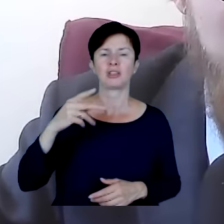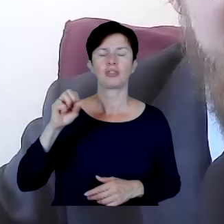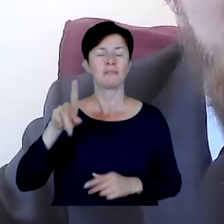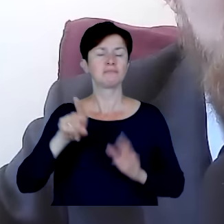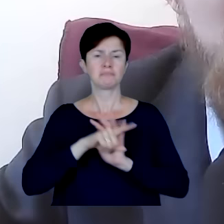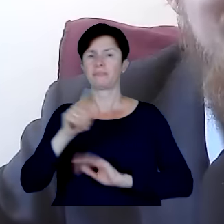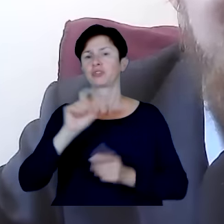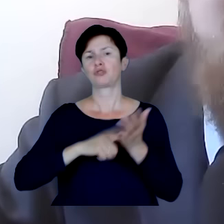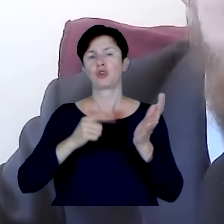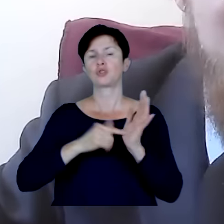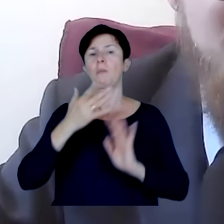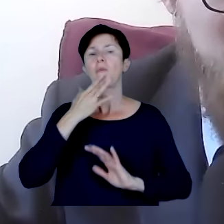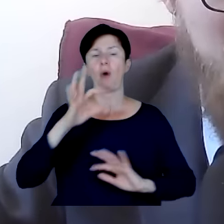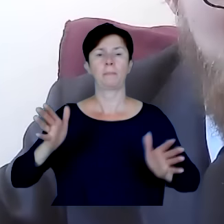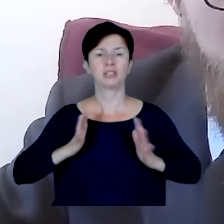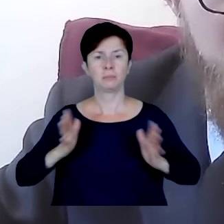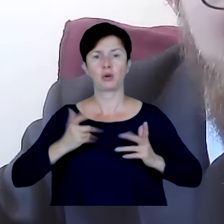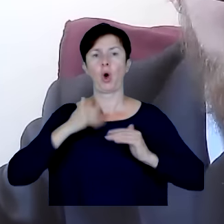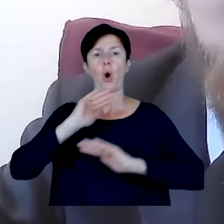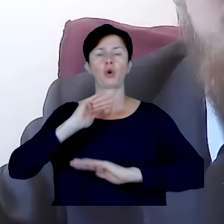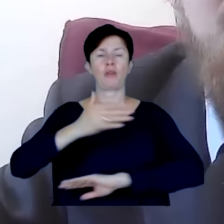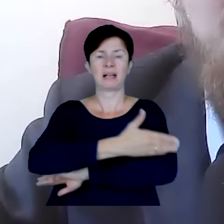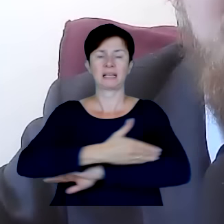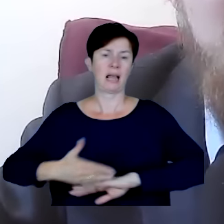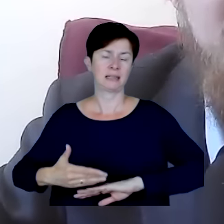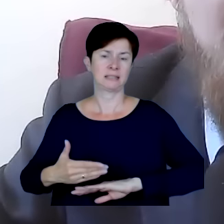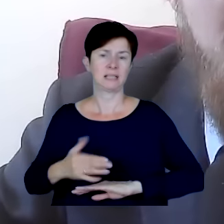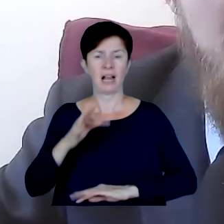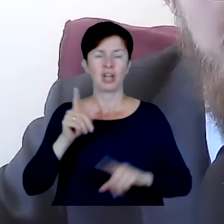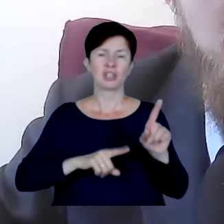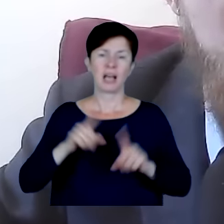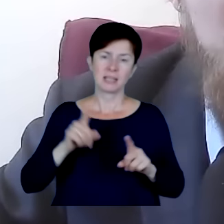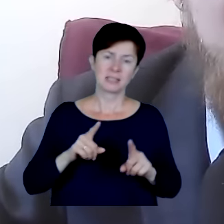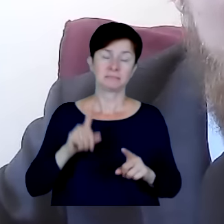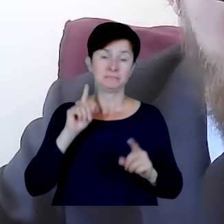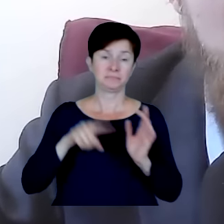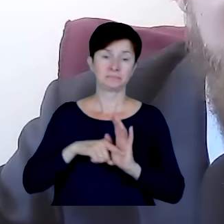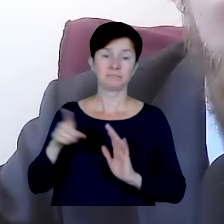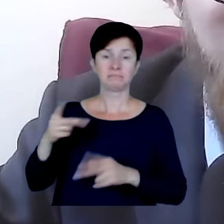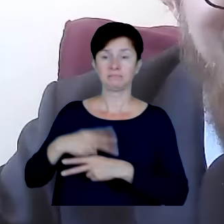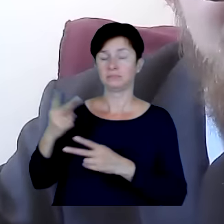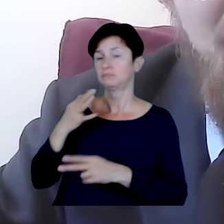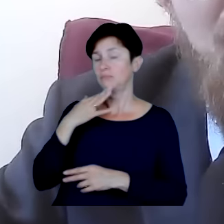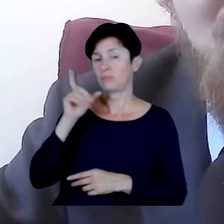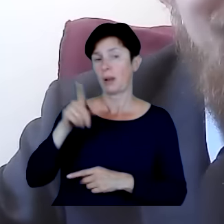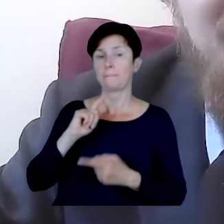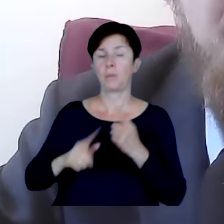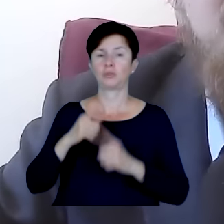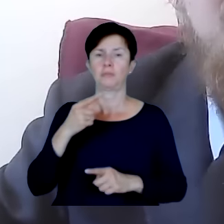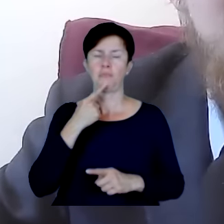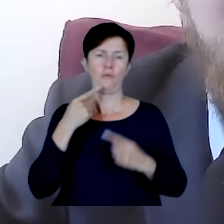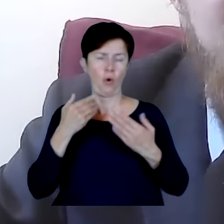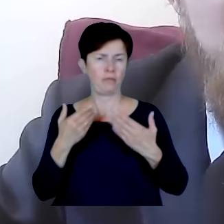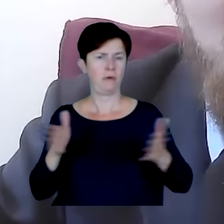o bezpieczeństwie, o ochronie granic, ale czasem niektórzy, tak jak wspomniany przez pana polityk, powiedzą otwarcie, że